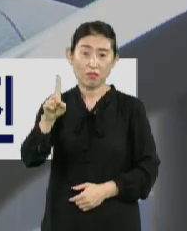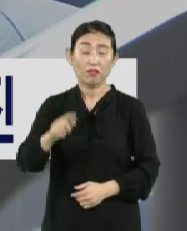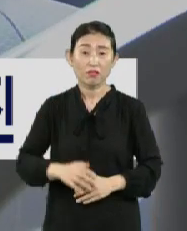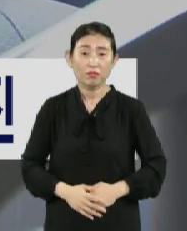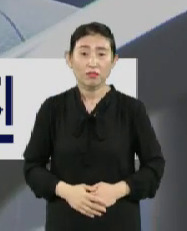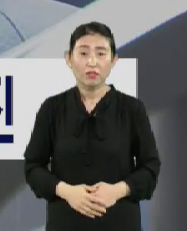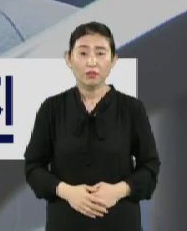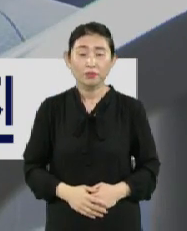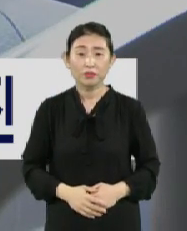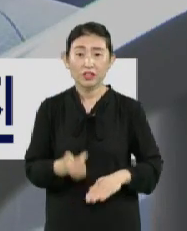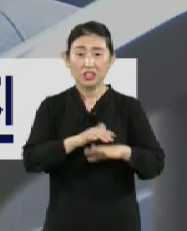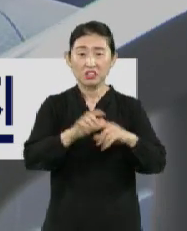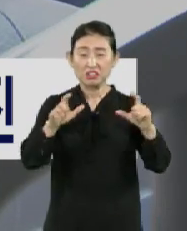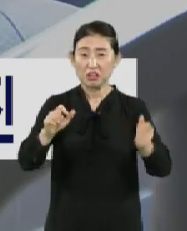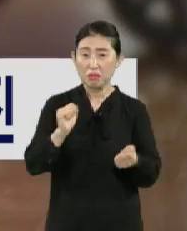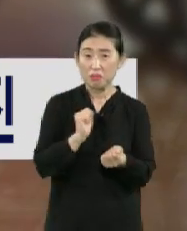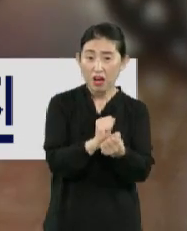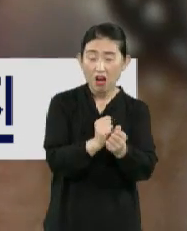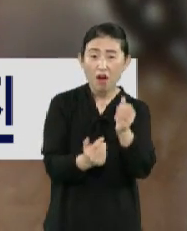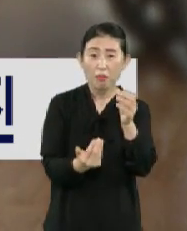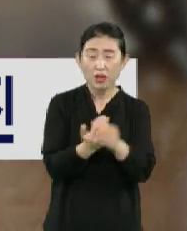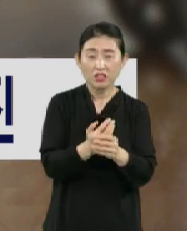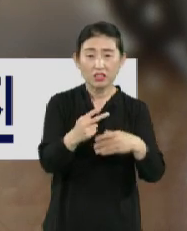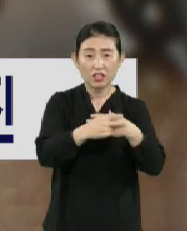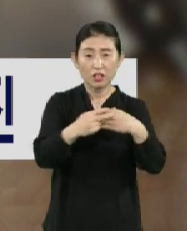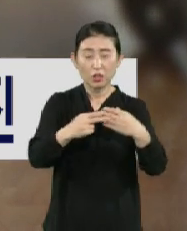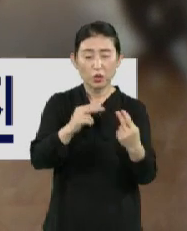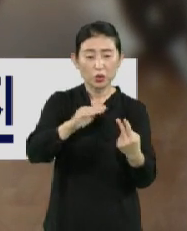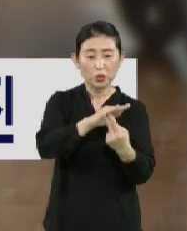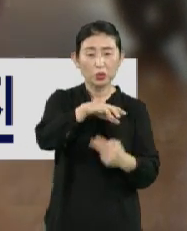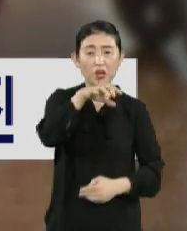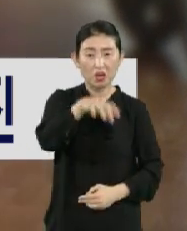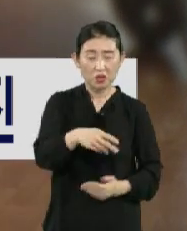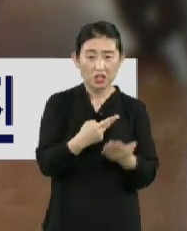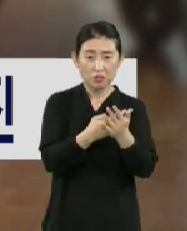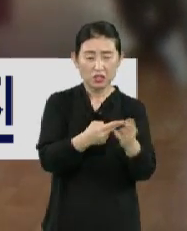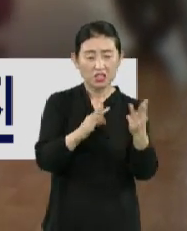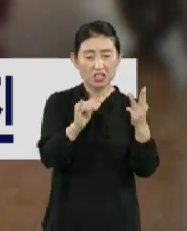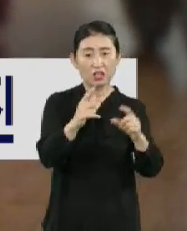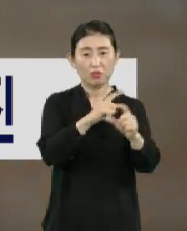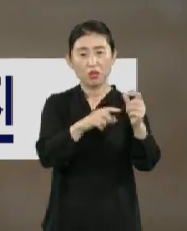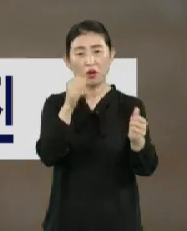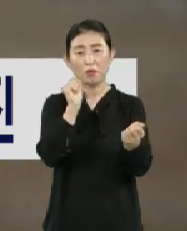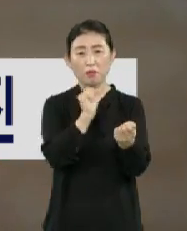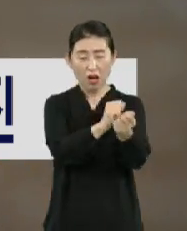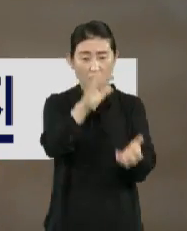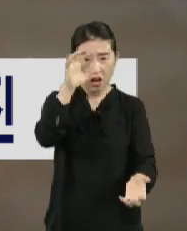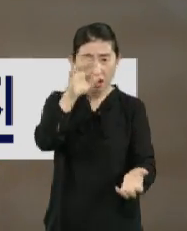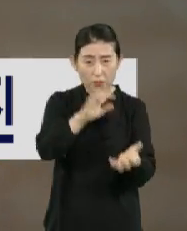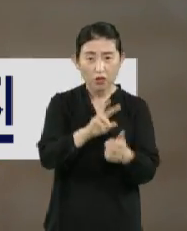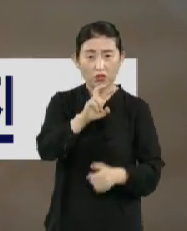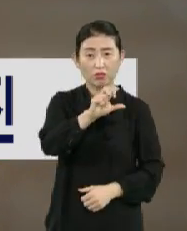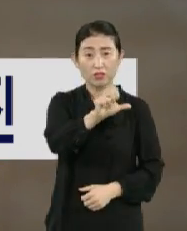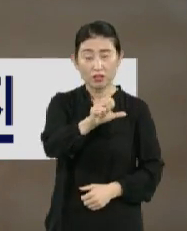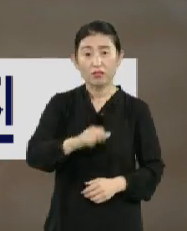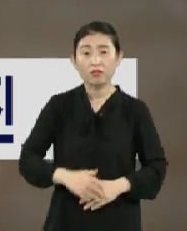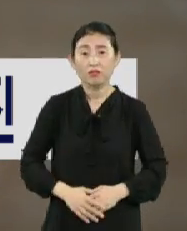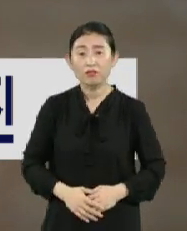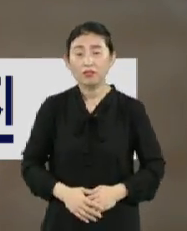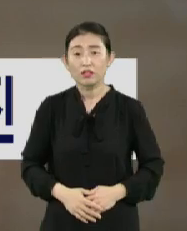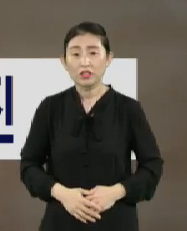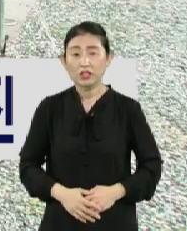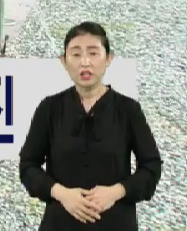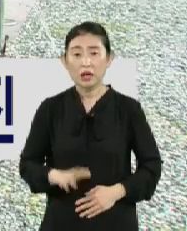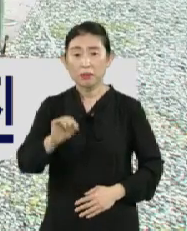됐습니다 대전에서는 집 땅 감에 활 쌩 안 대덕구 요양원 입소 자 세 명의 추가된 누적 확진 자가 25명이 됐고